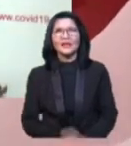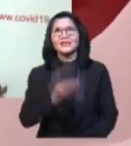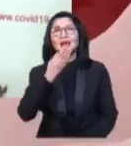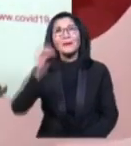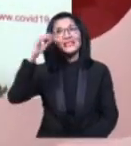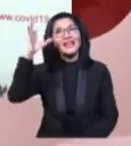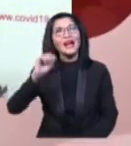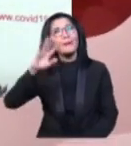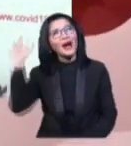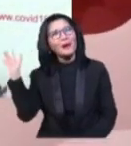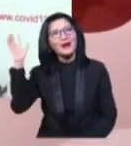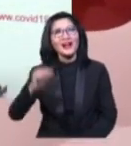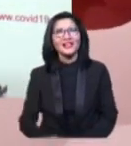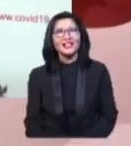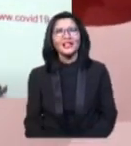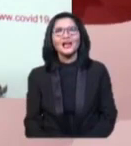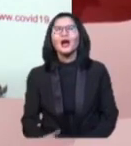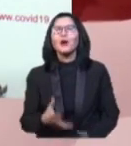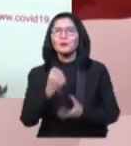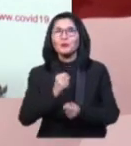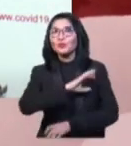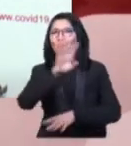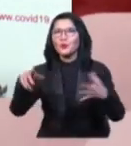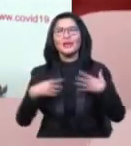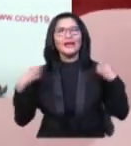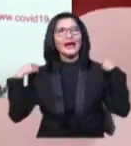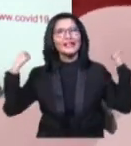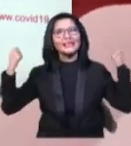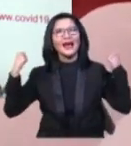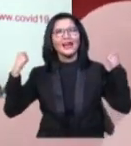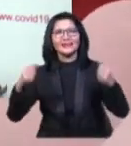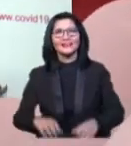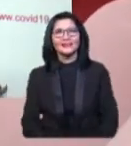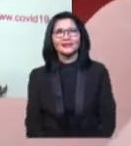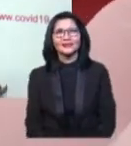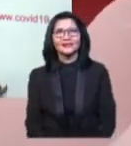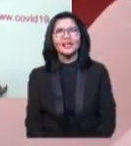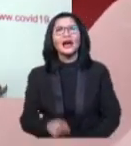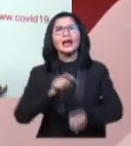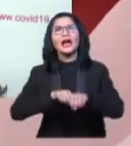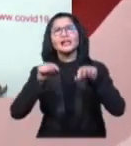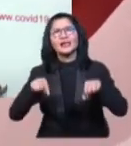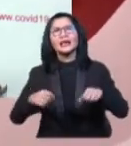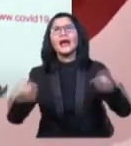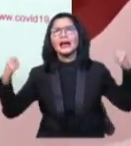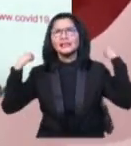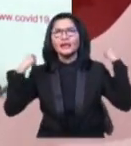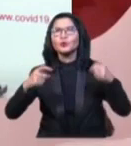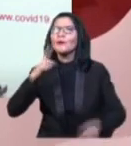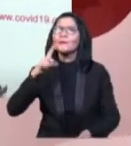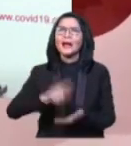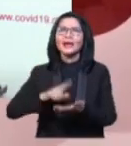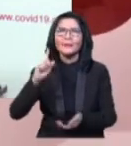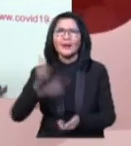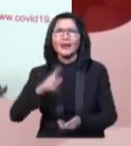Selamat siang, apa kabar? Semoga baik dan sehat selalu dimanapun Anda berada. Karena di masa ini kesehatan adalah yang paling